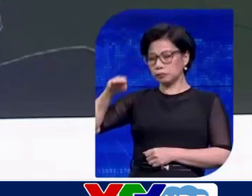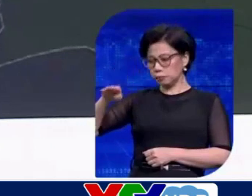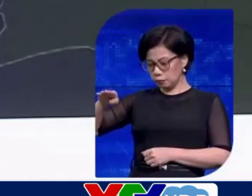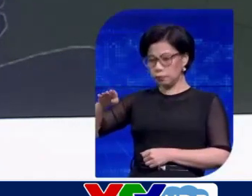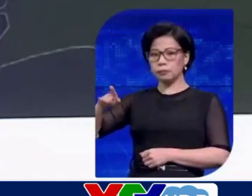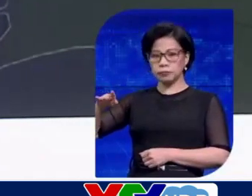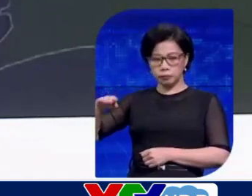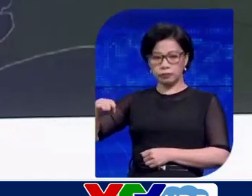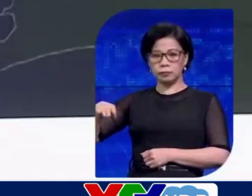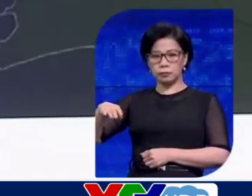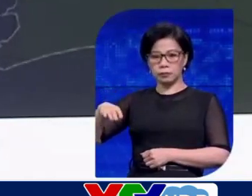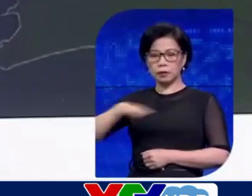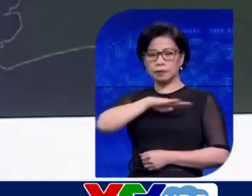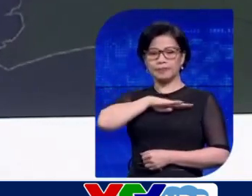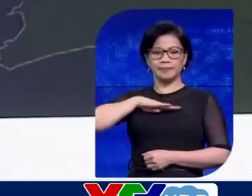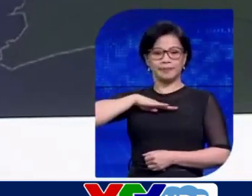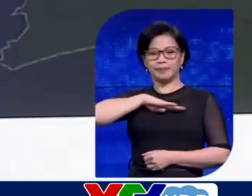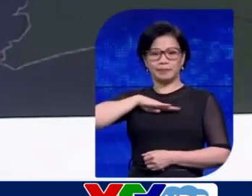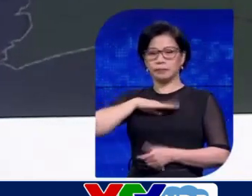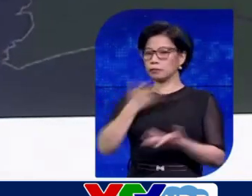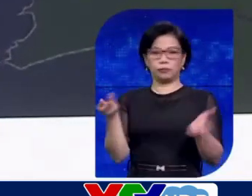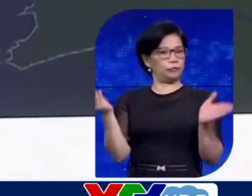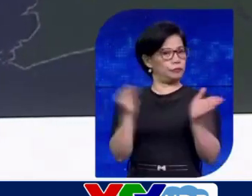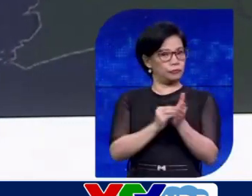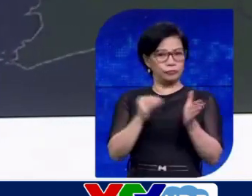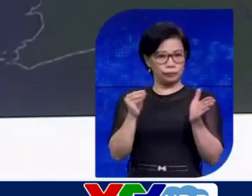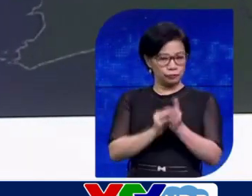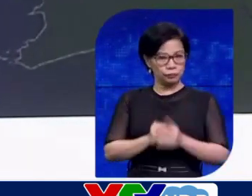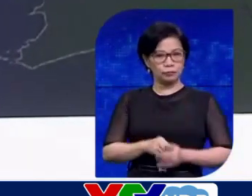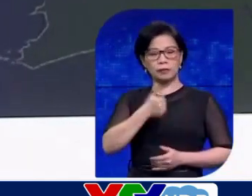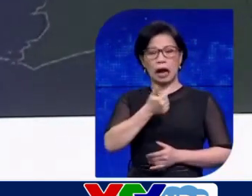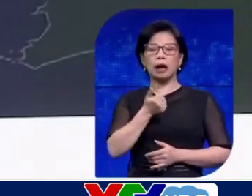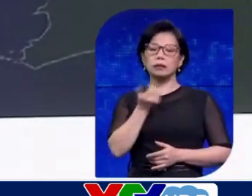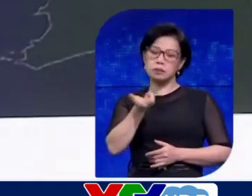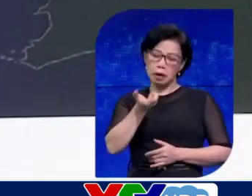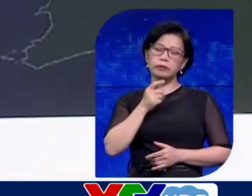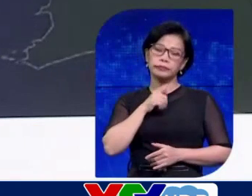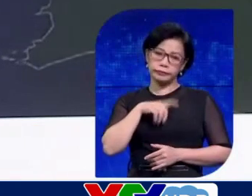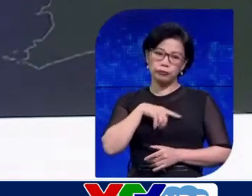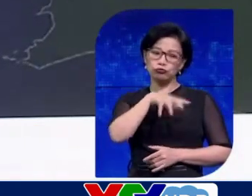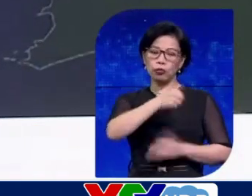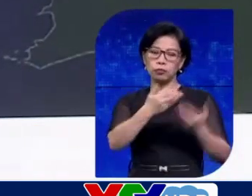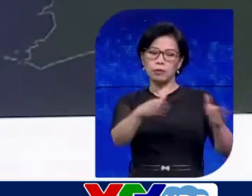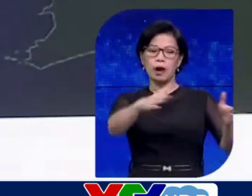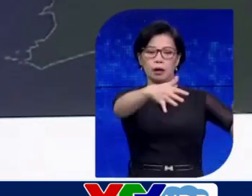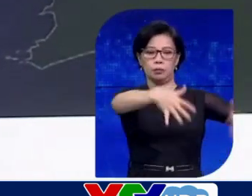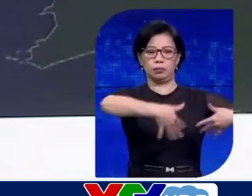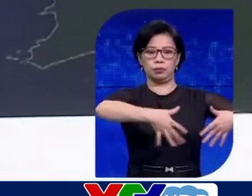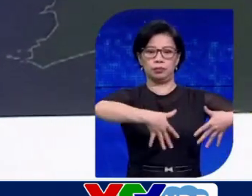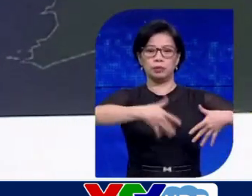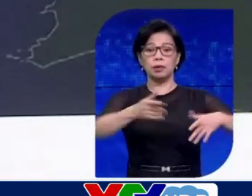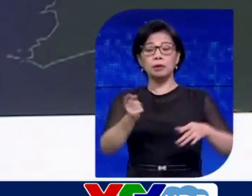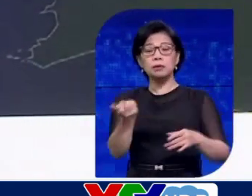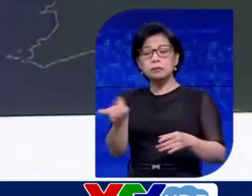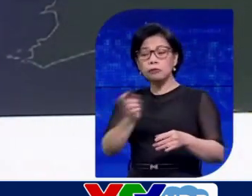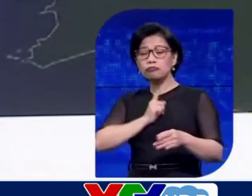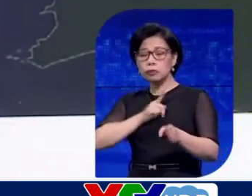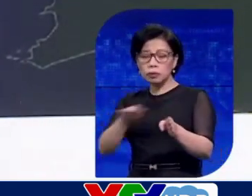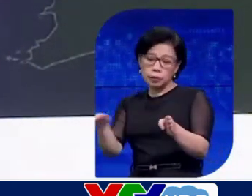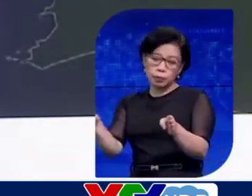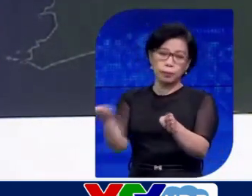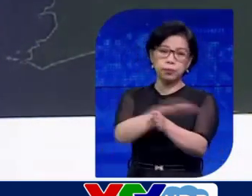1. Với mực nước này thì nhiều cánh đồng bà con phải chủ động lấy nước vào, thay vì có nước lũ tràn đồng như mọi năm.